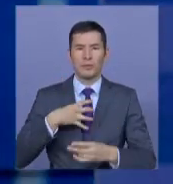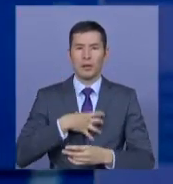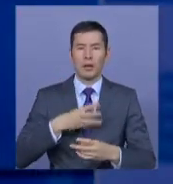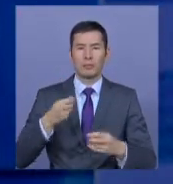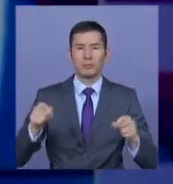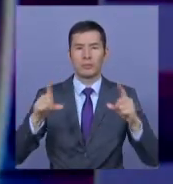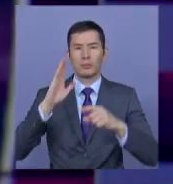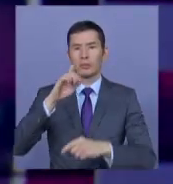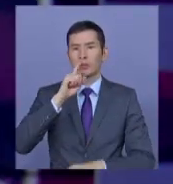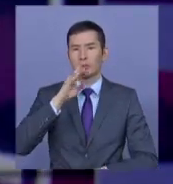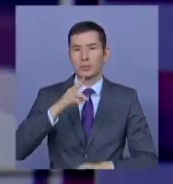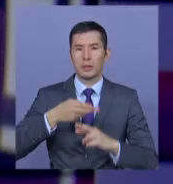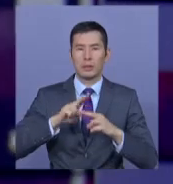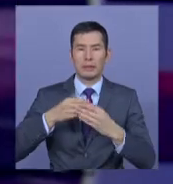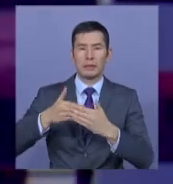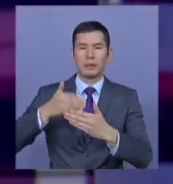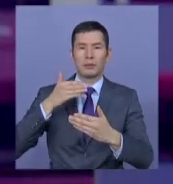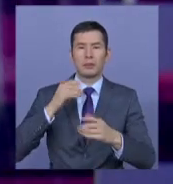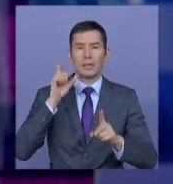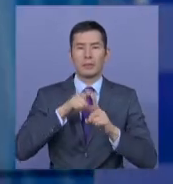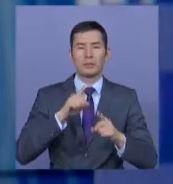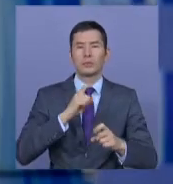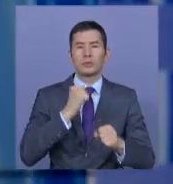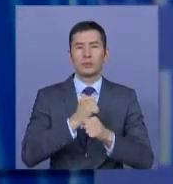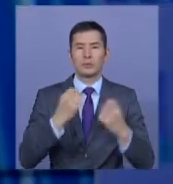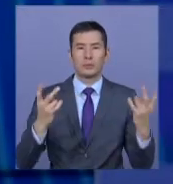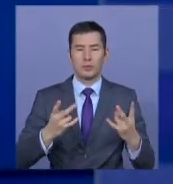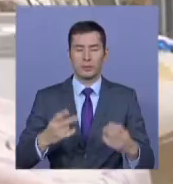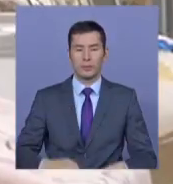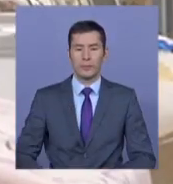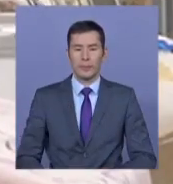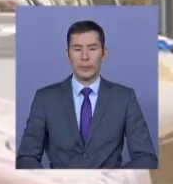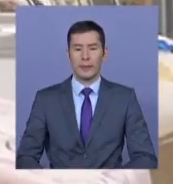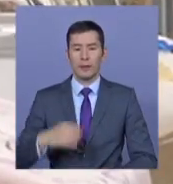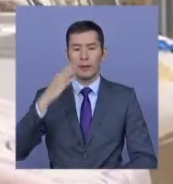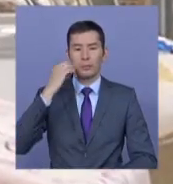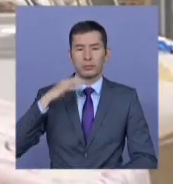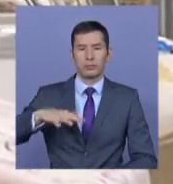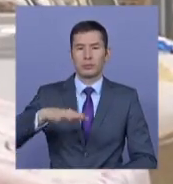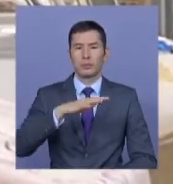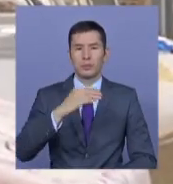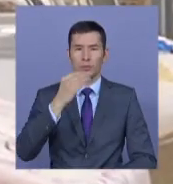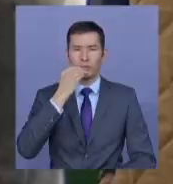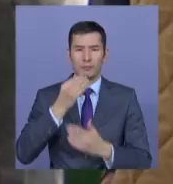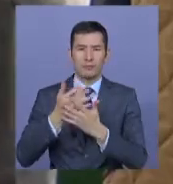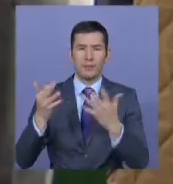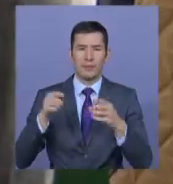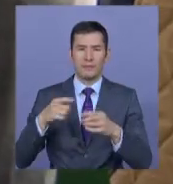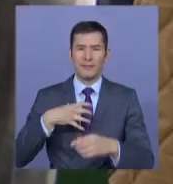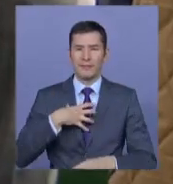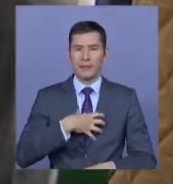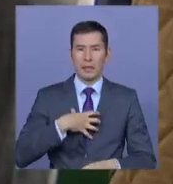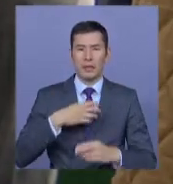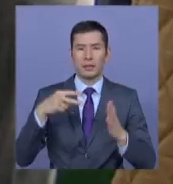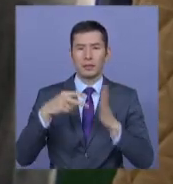үшін қандай шараны қолға алмақ? Толығырақ тілші жалғастырады. Алматыда әлеуметтік маңызы бар өнімдерге бағаны тұрақты ұстап тұру